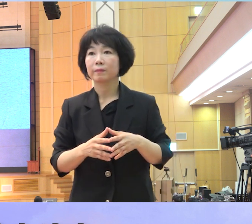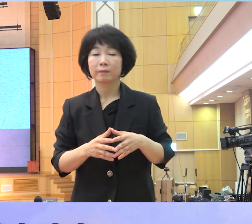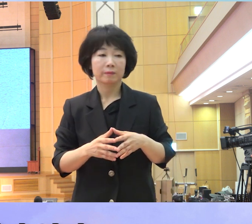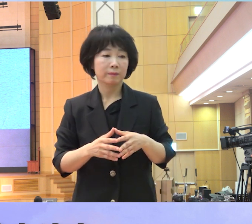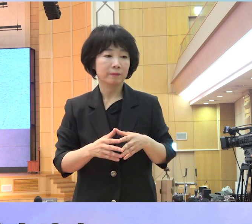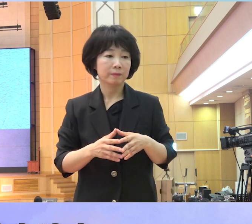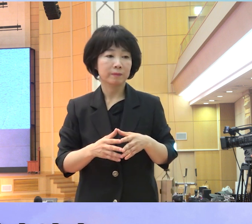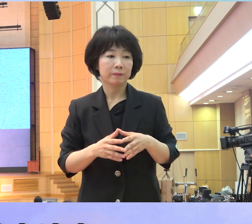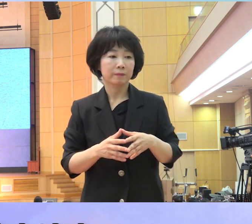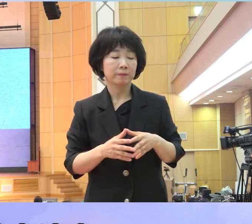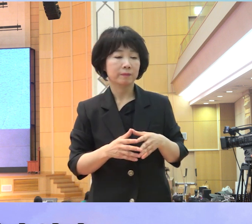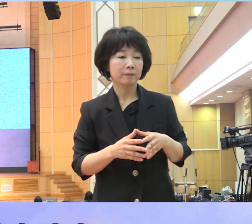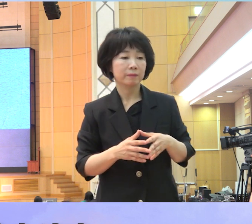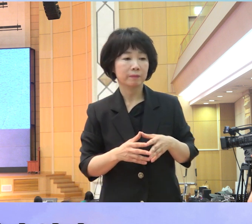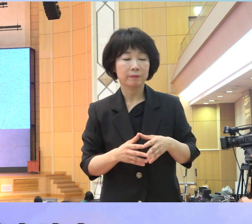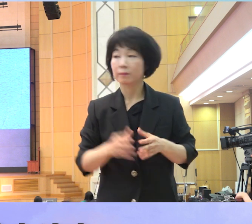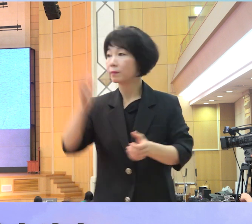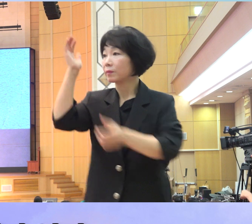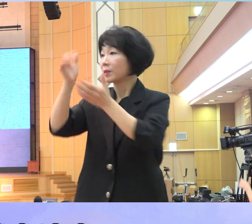하나님께서